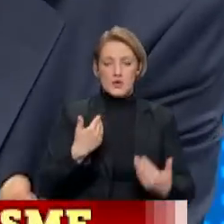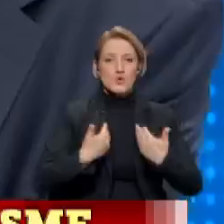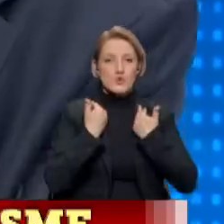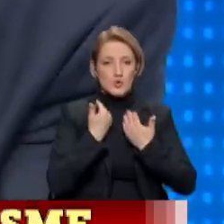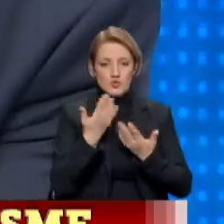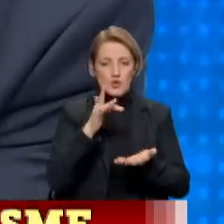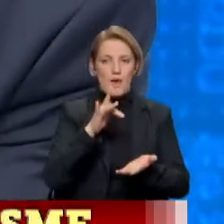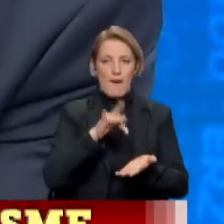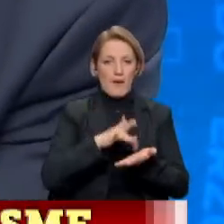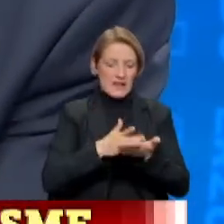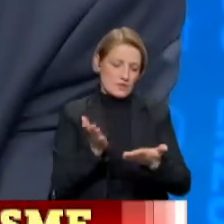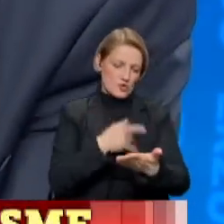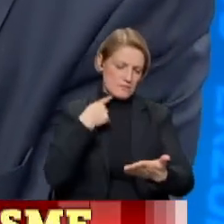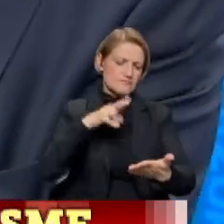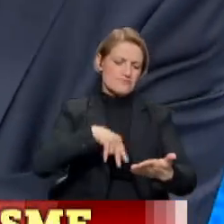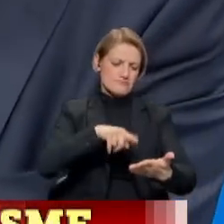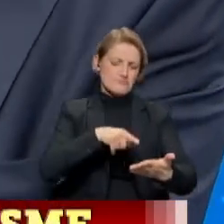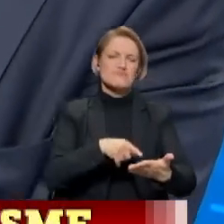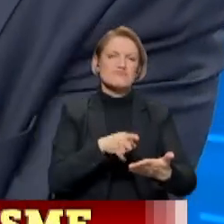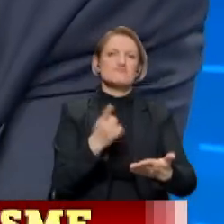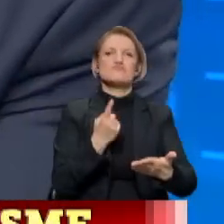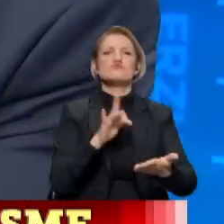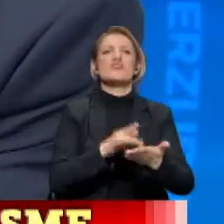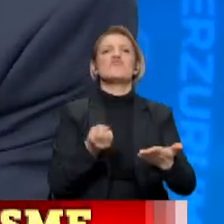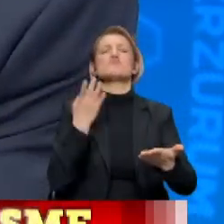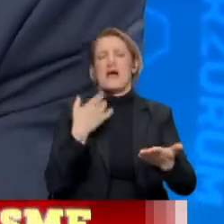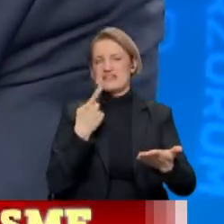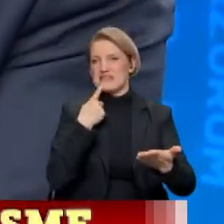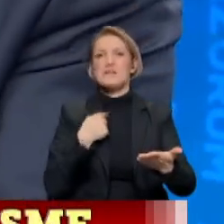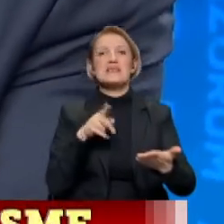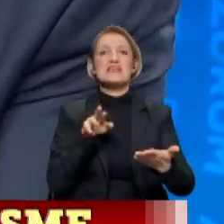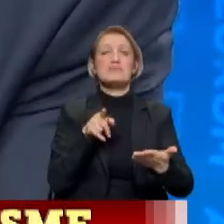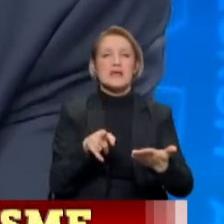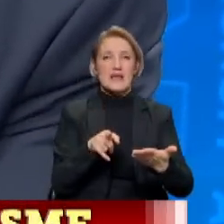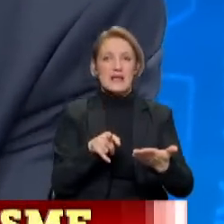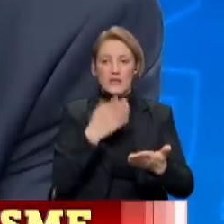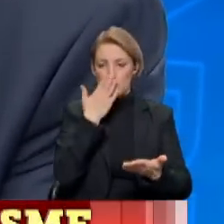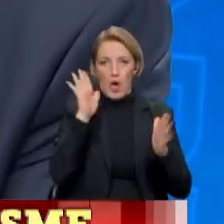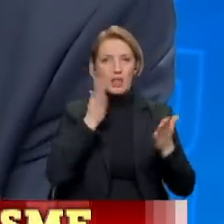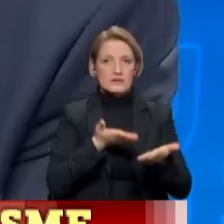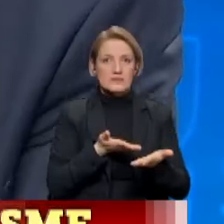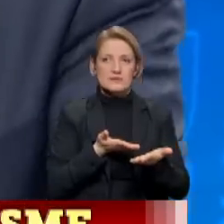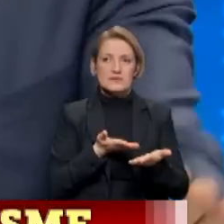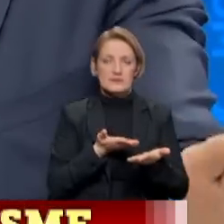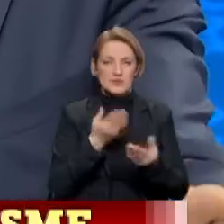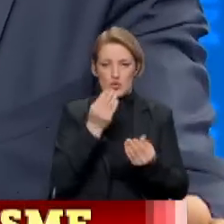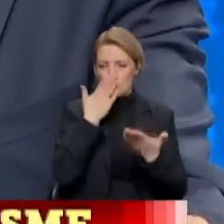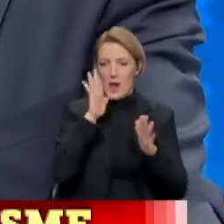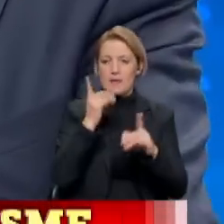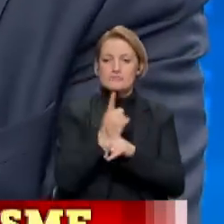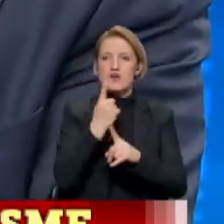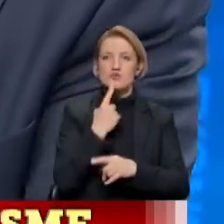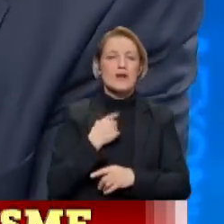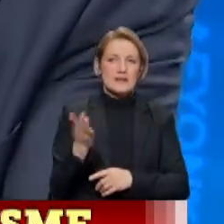hukukçunun orta yerdeki dosyaya bakarak bu dosyadan ceza çıkmaz demesinden de doğal bir şey yok. Çok doğal bir şey söyledi